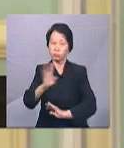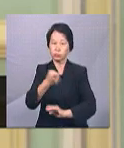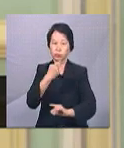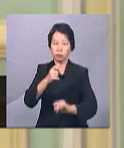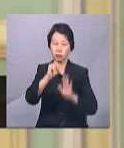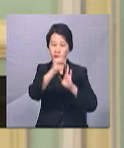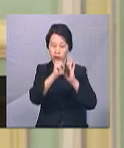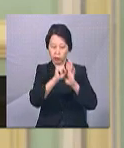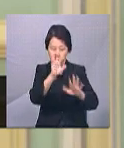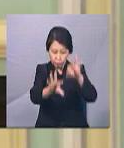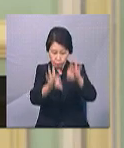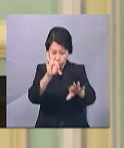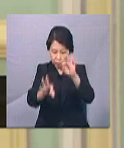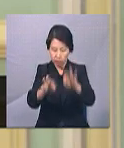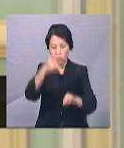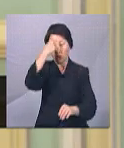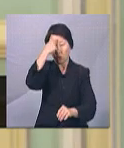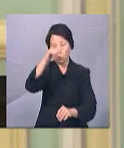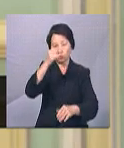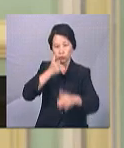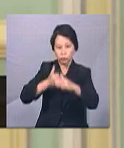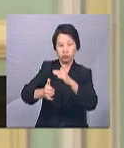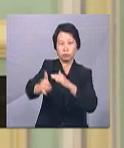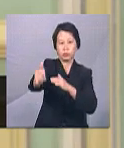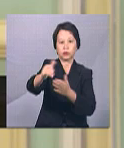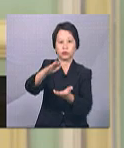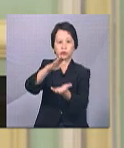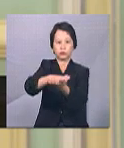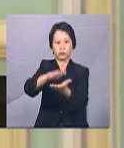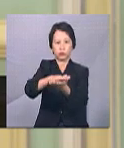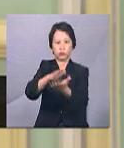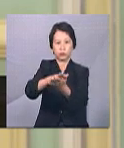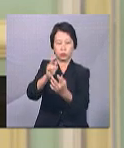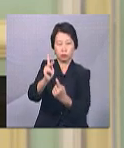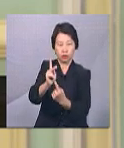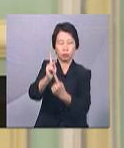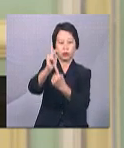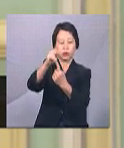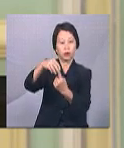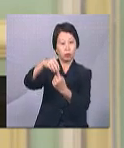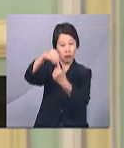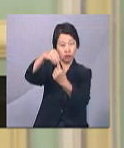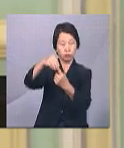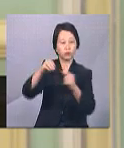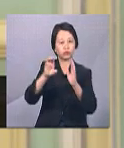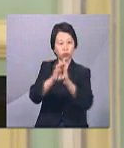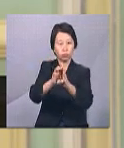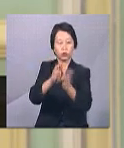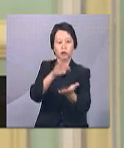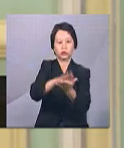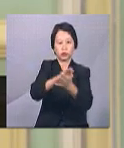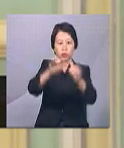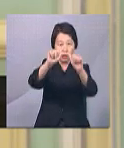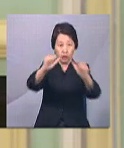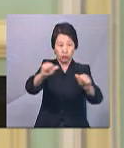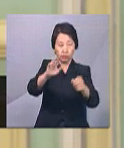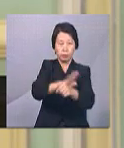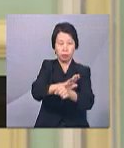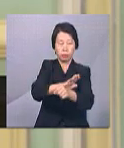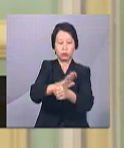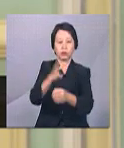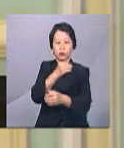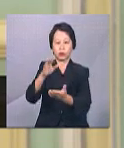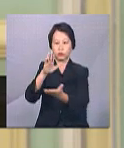kriteria pemilihan untuk kemasukan ke sekolah-sekolah khusus seperti sekolah bahasa krama penuh